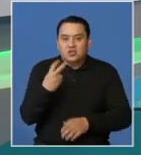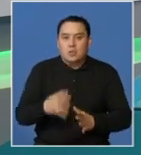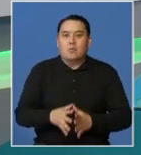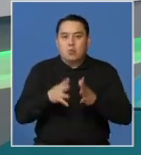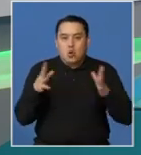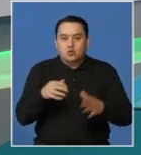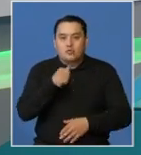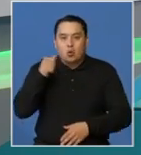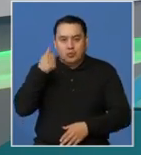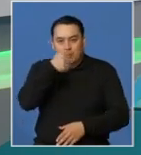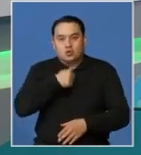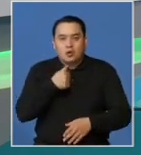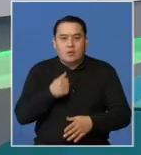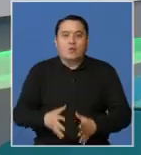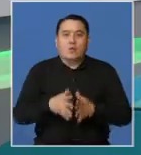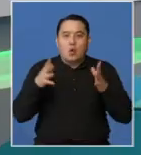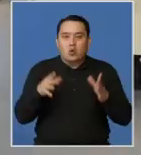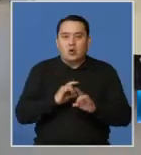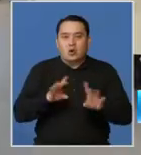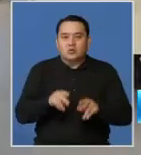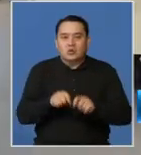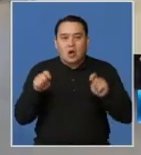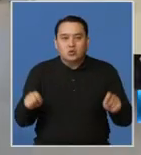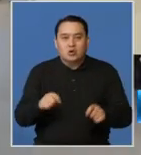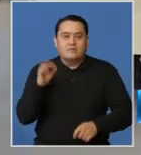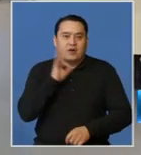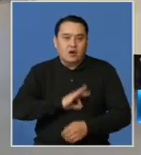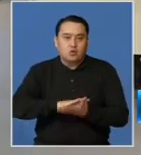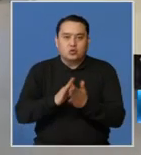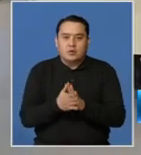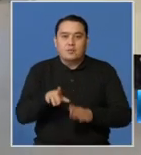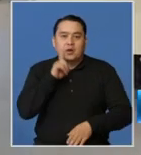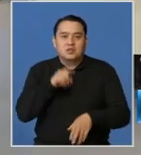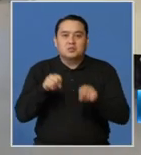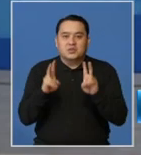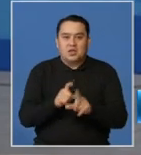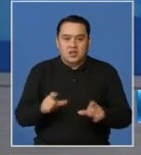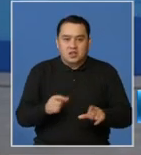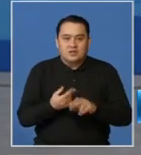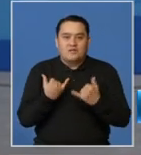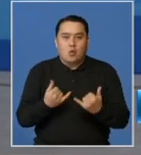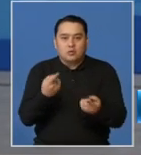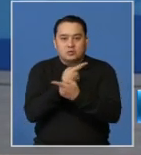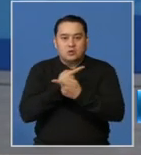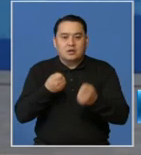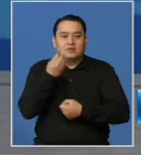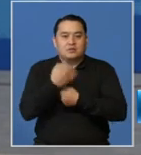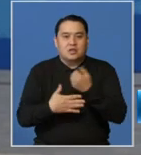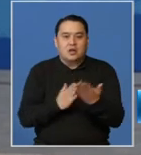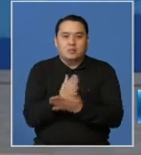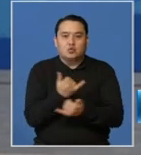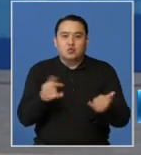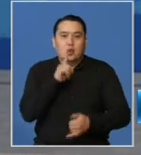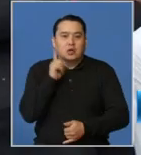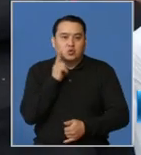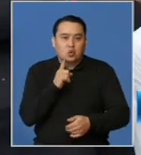больше, чем годом ранее. Значительный рост говорит о создании выгодных условий молодым специалистам. Об этом сегодня заявили в Центре обслуживания